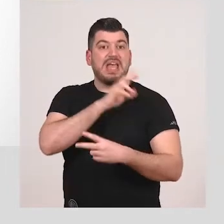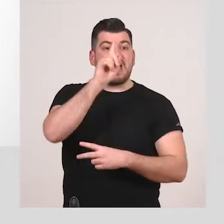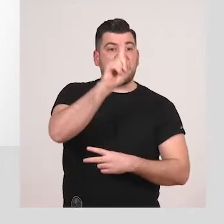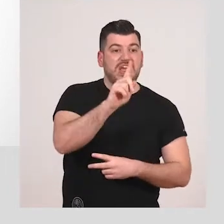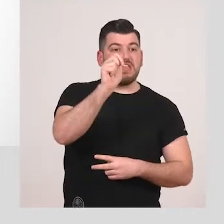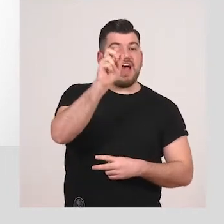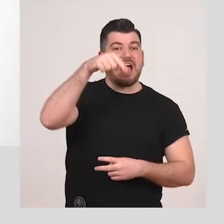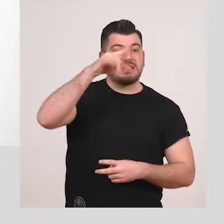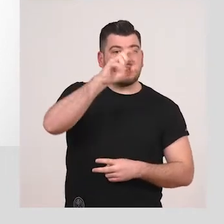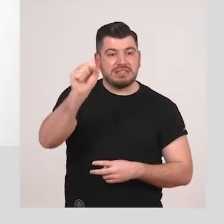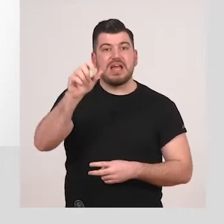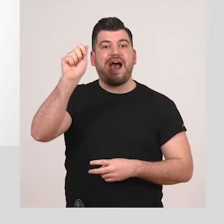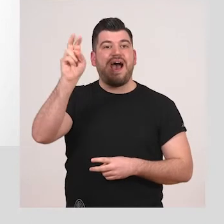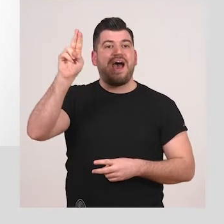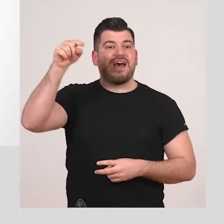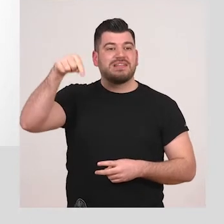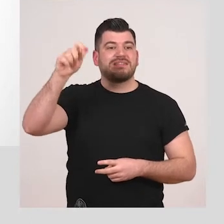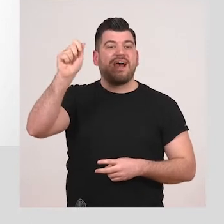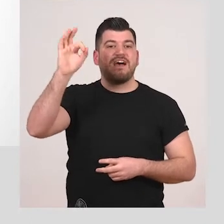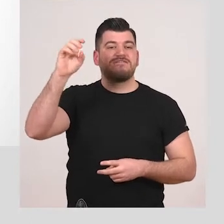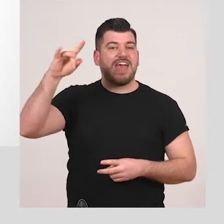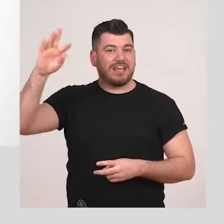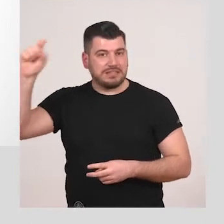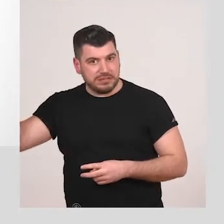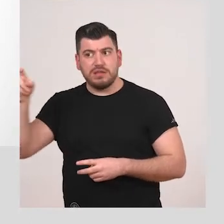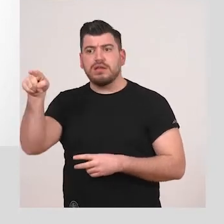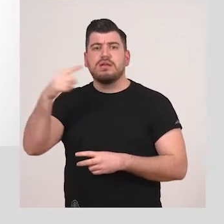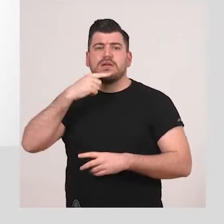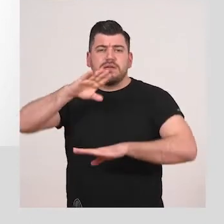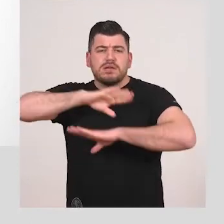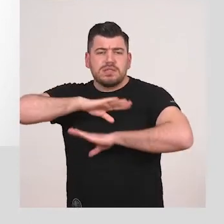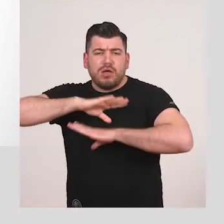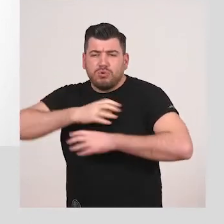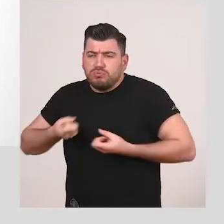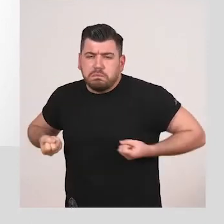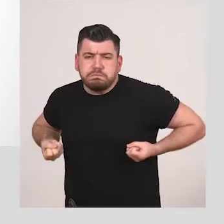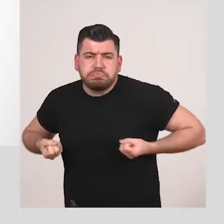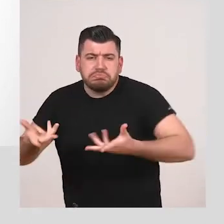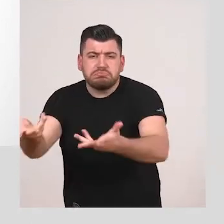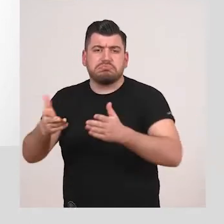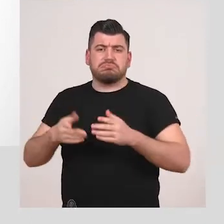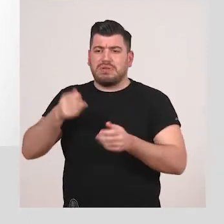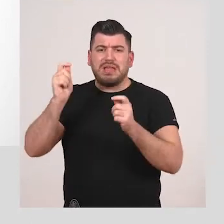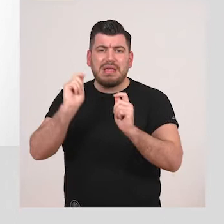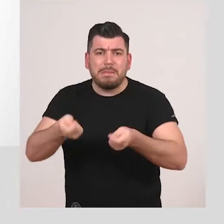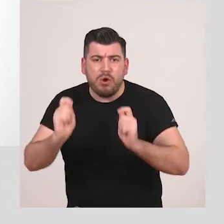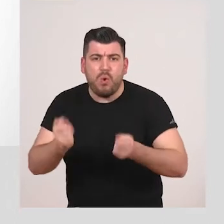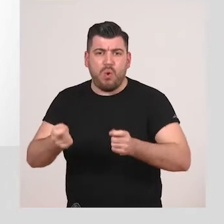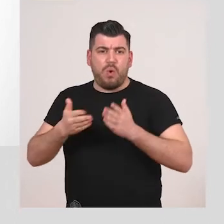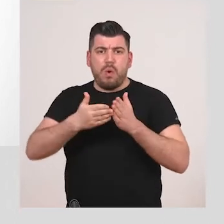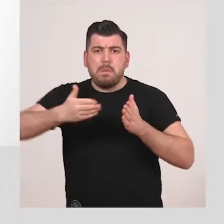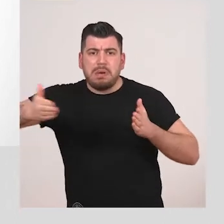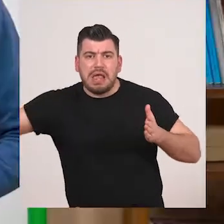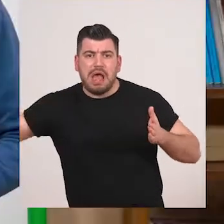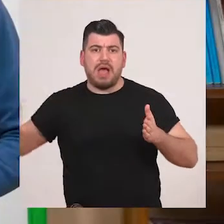Αρταφέρνης, πολυάριθμος στρατός, υπηκό, πλοία, μα κυρίως οι